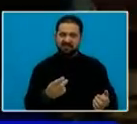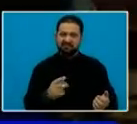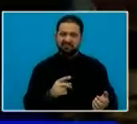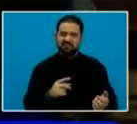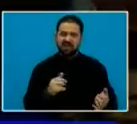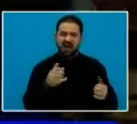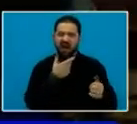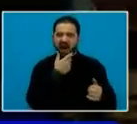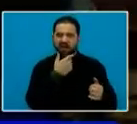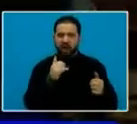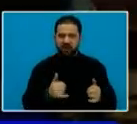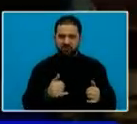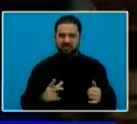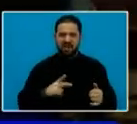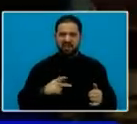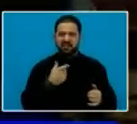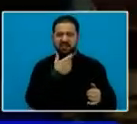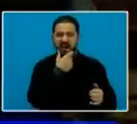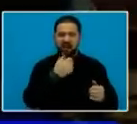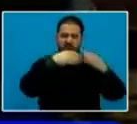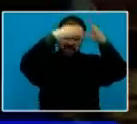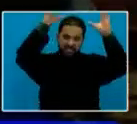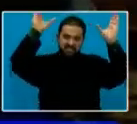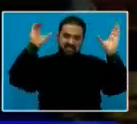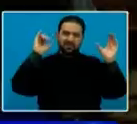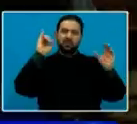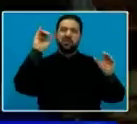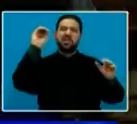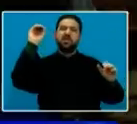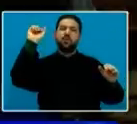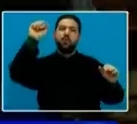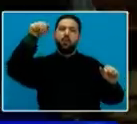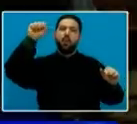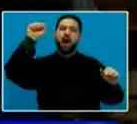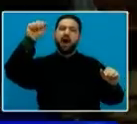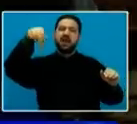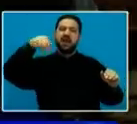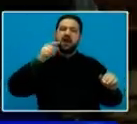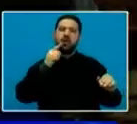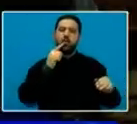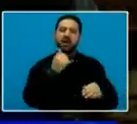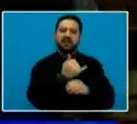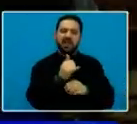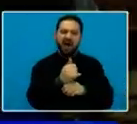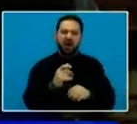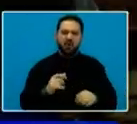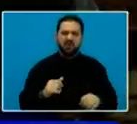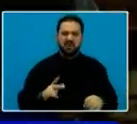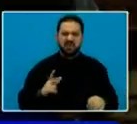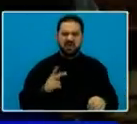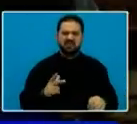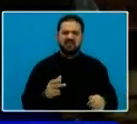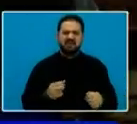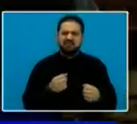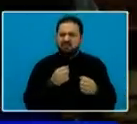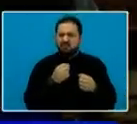Este anul acesta, este și anul Sfântului Ioan Gură de Aur. Omul acesta e admirabil. Este admirabil. Reușește să